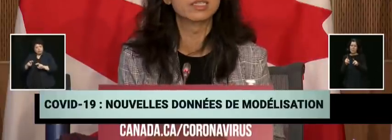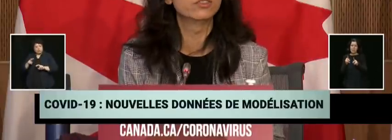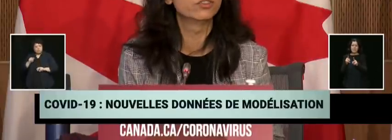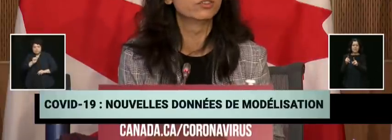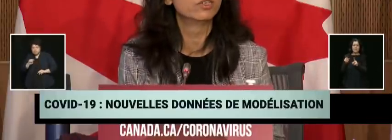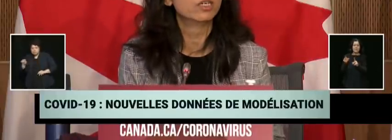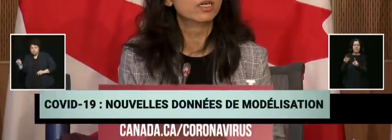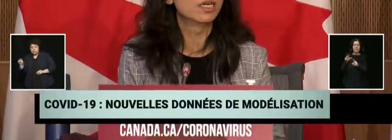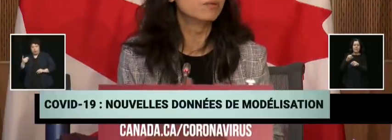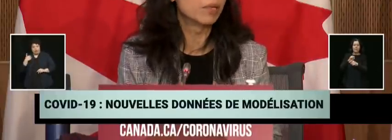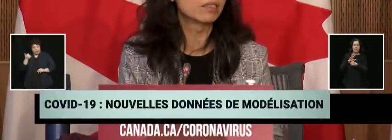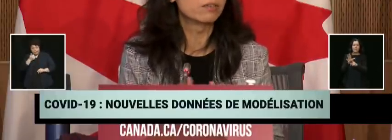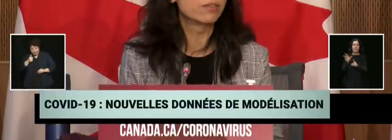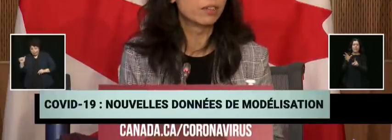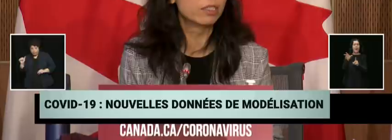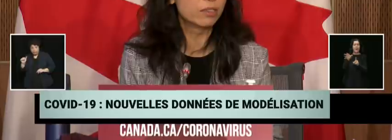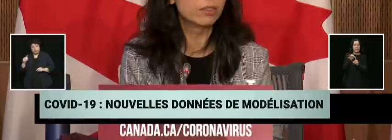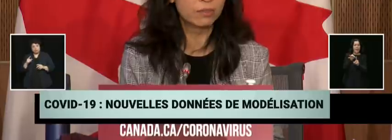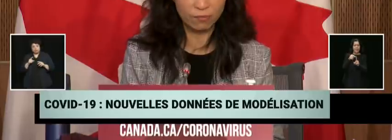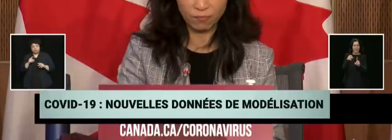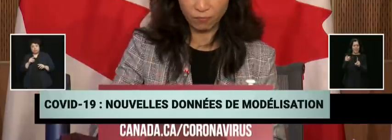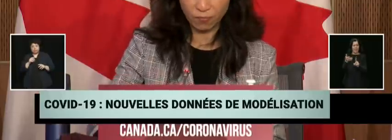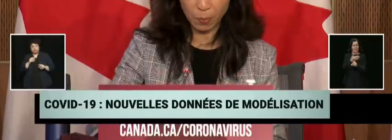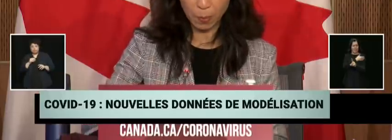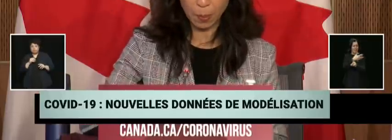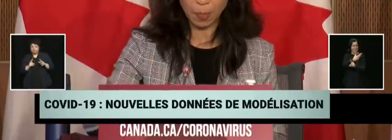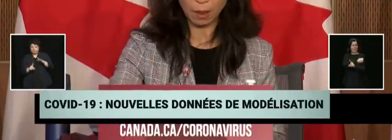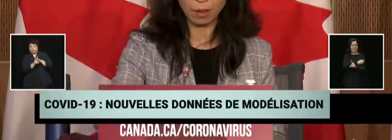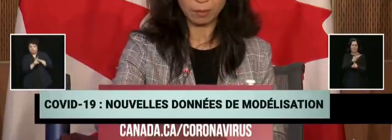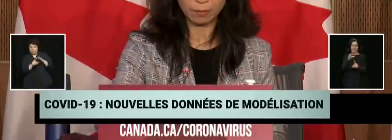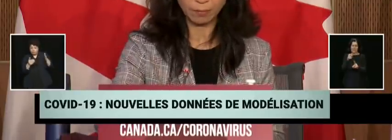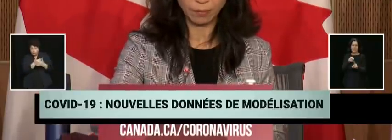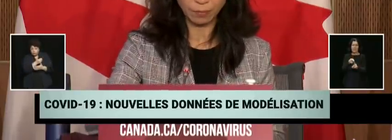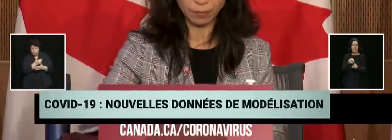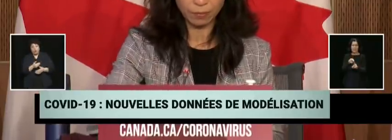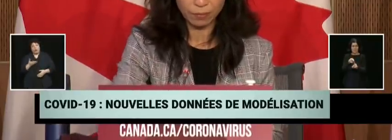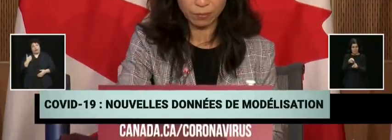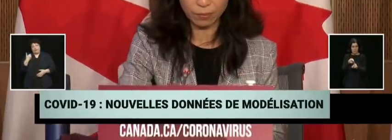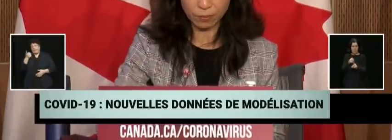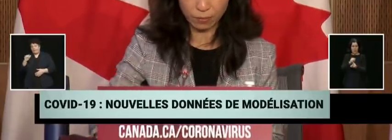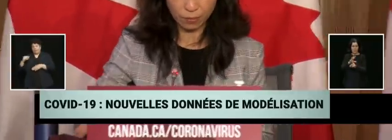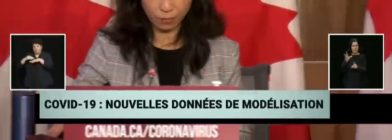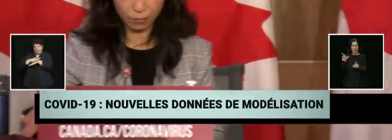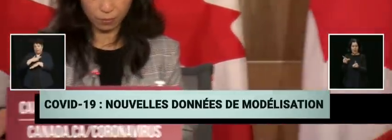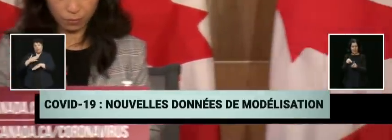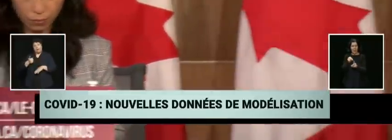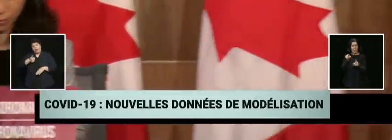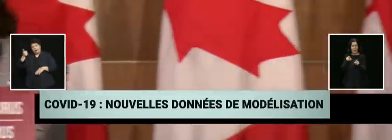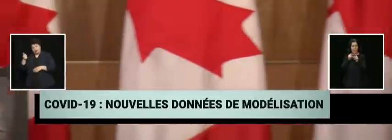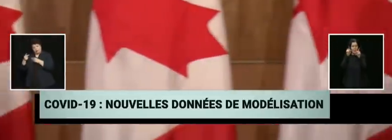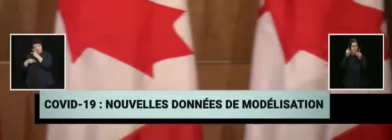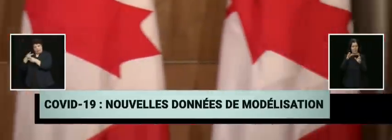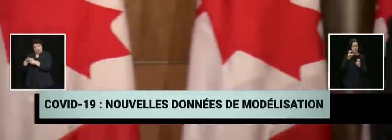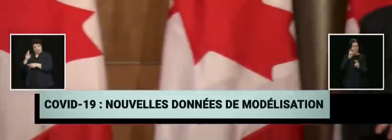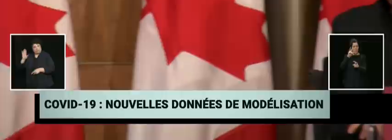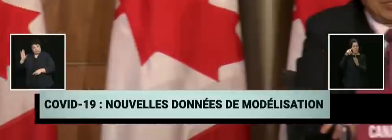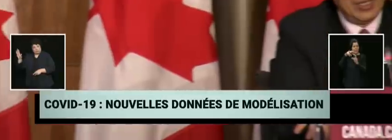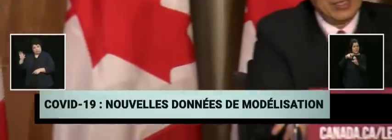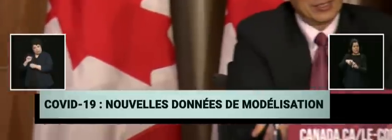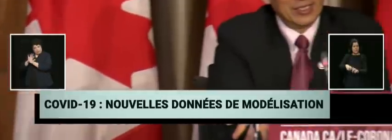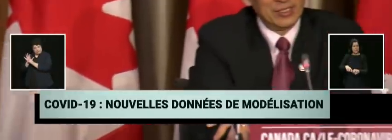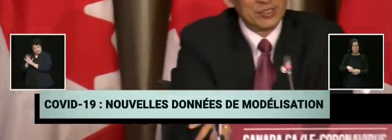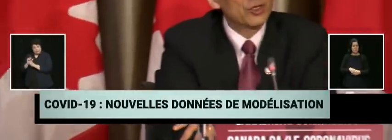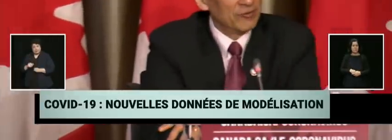the potential impact of the variants. Je peux répéter en français. Actuellement, on a comme un